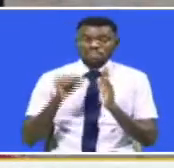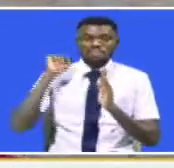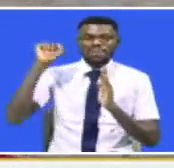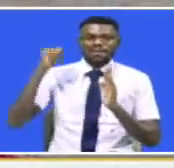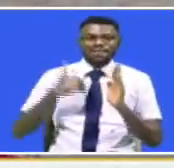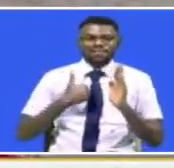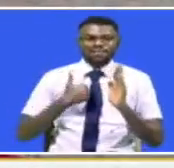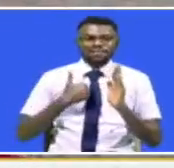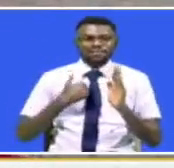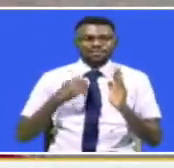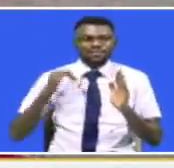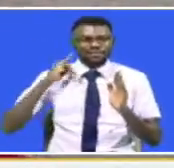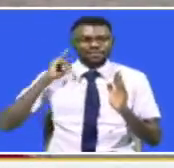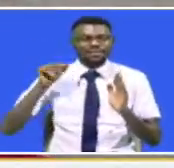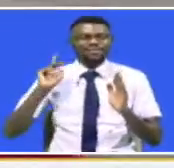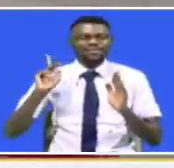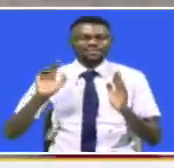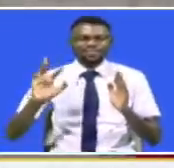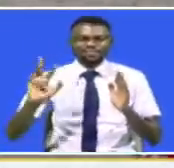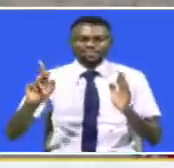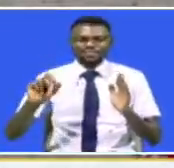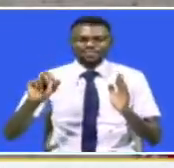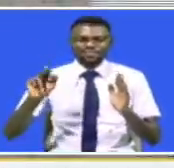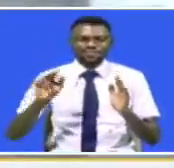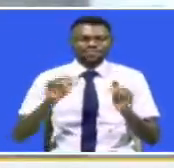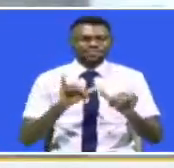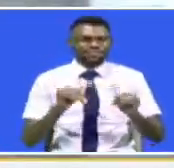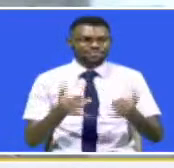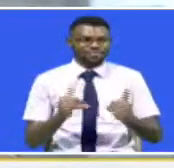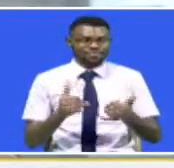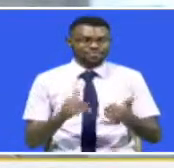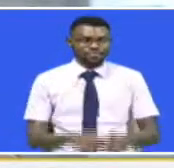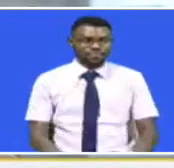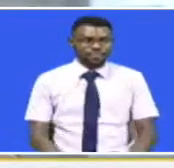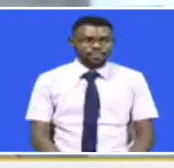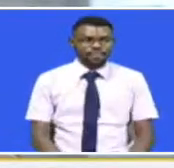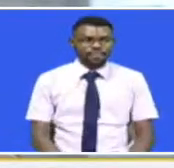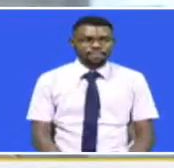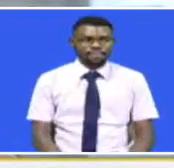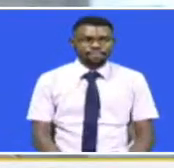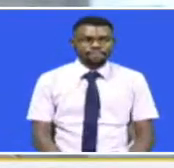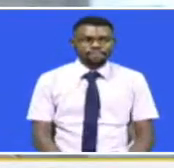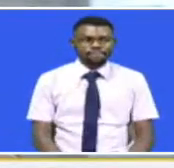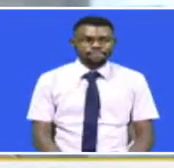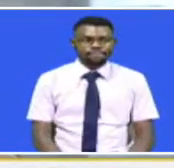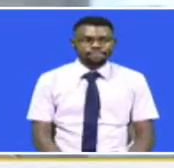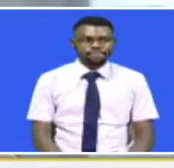Jeff Kirui, KTN News. Tazamaji afya ni